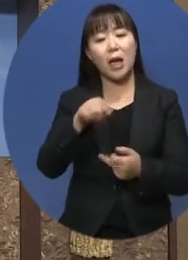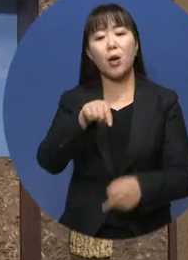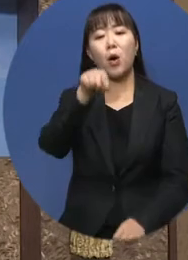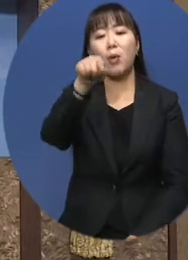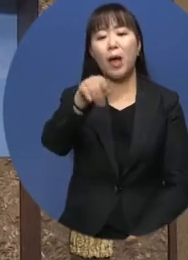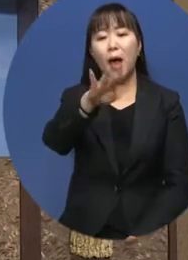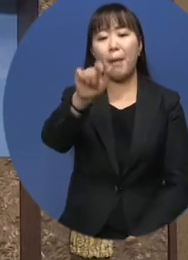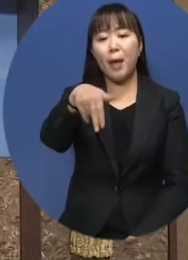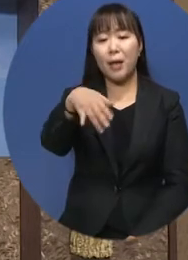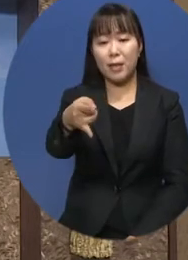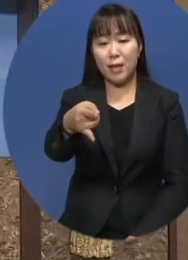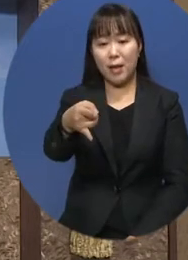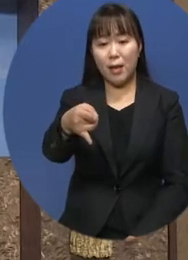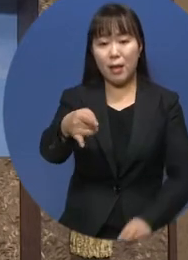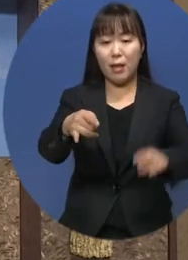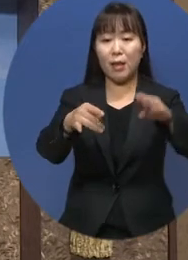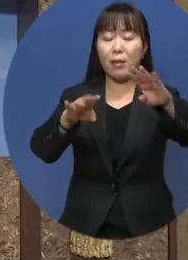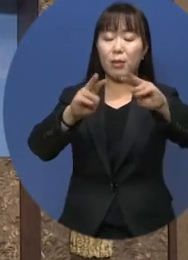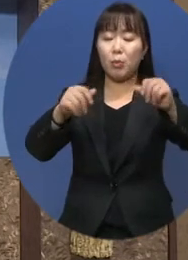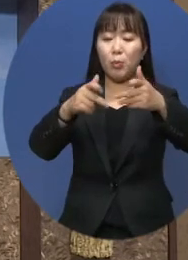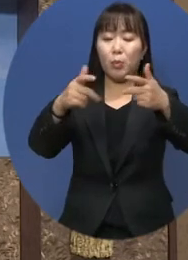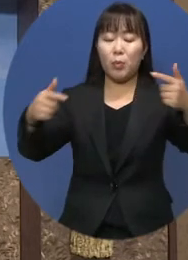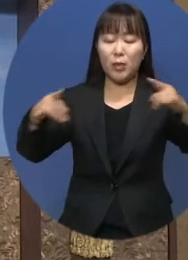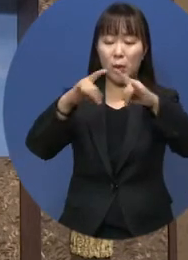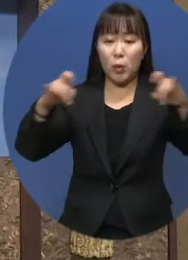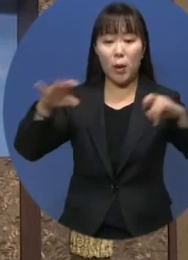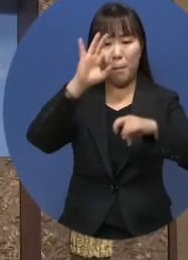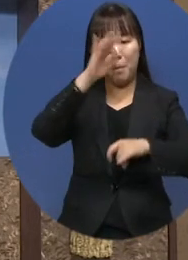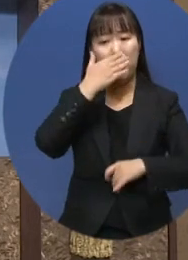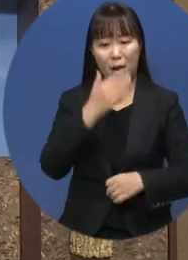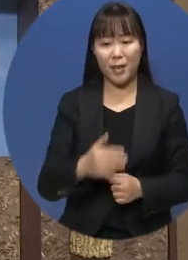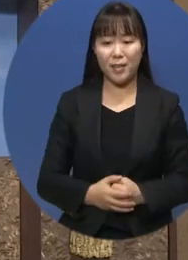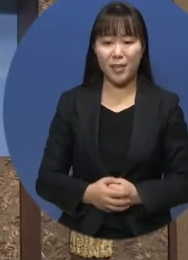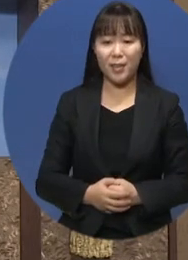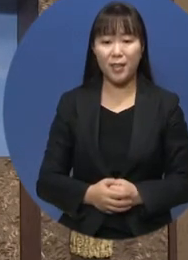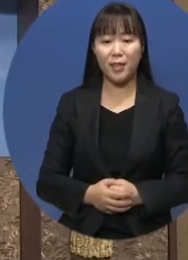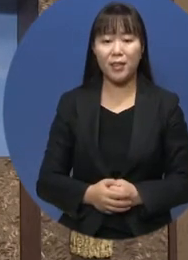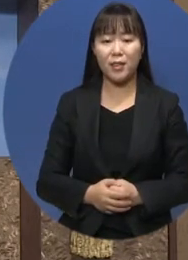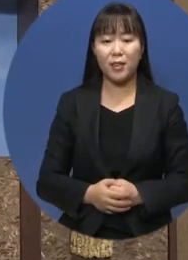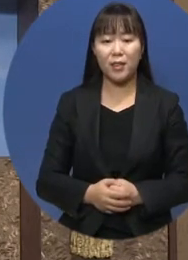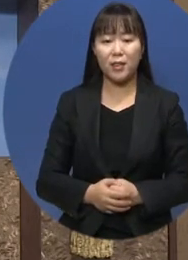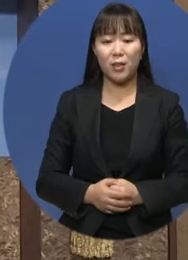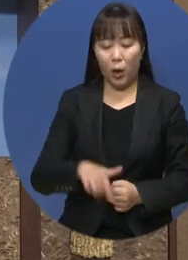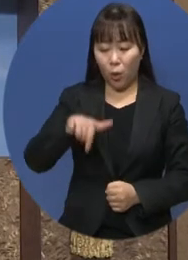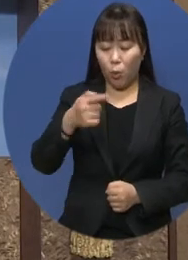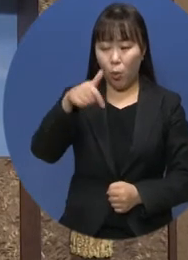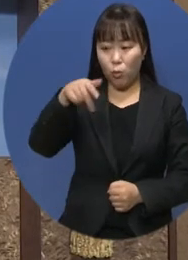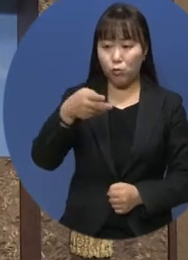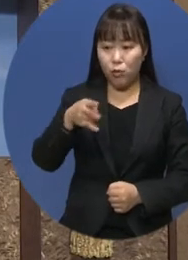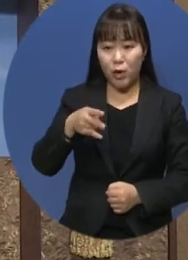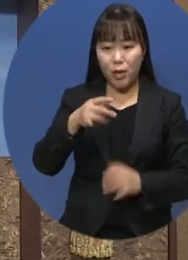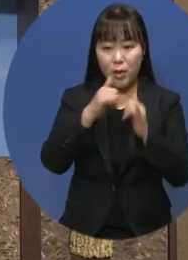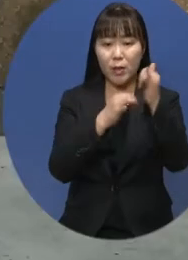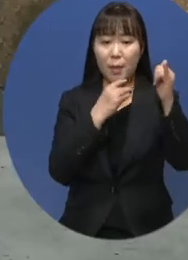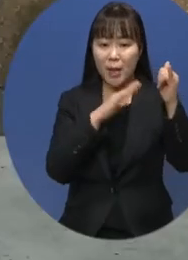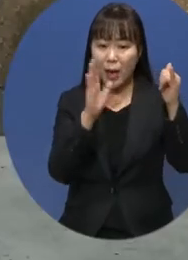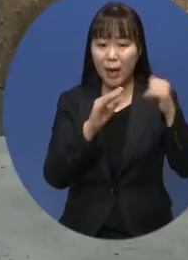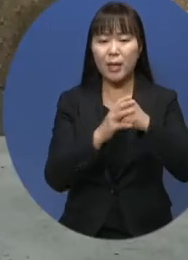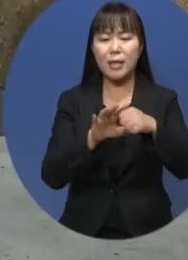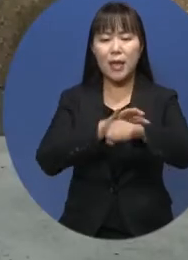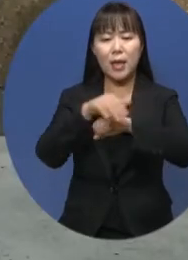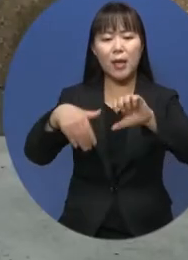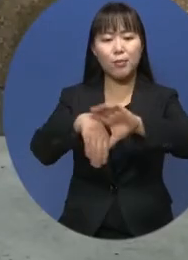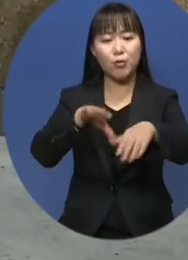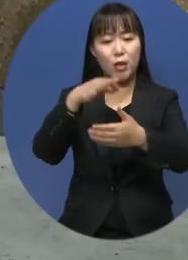백제의 그 토성 이라 보입니다 아 근데 이게 고구리 없앰 아니냐 그 게 아 니 라 세계